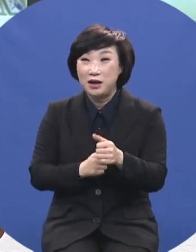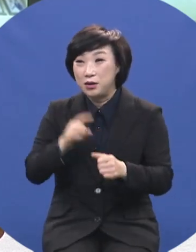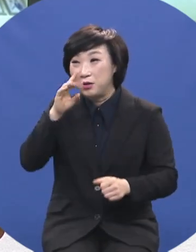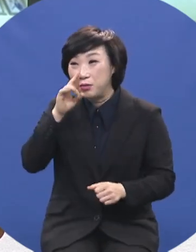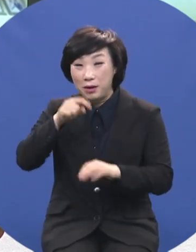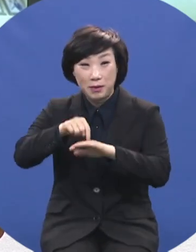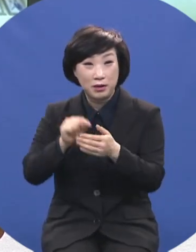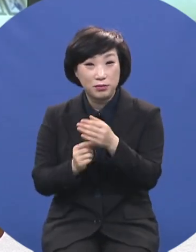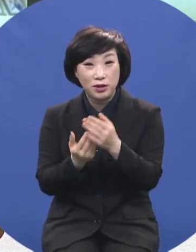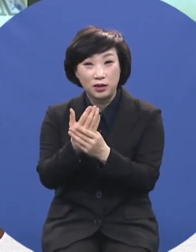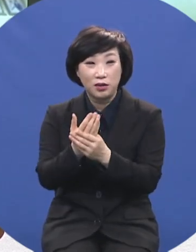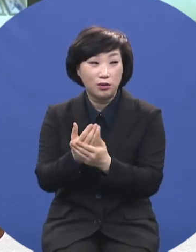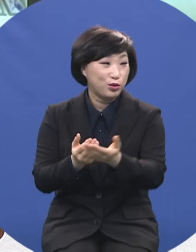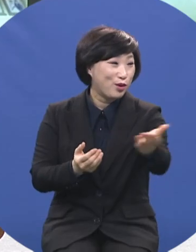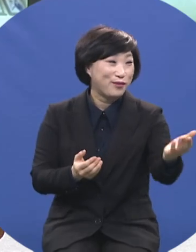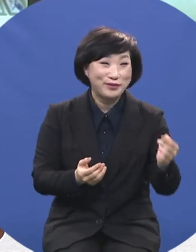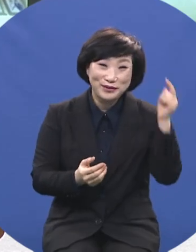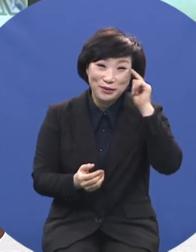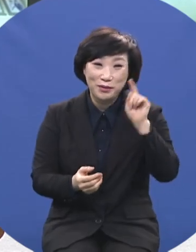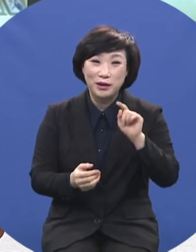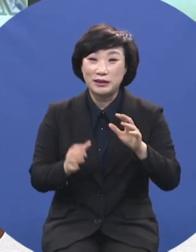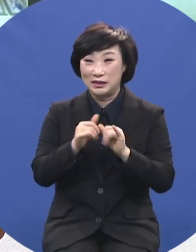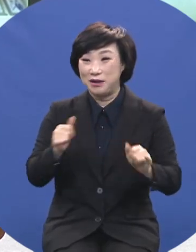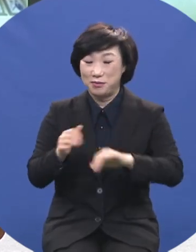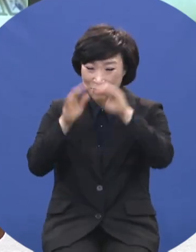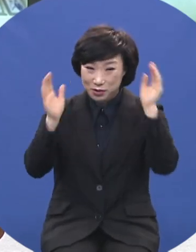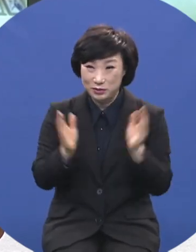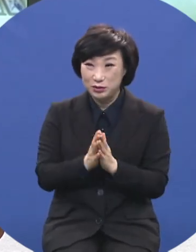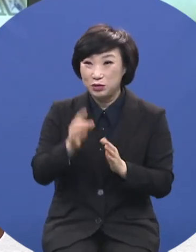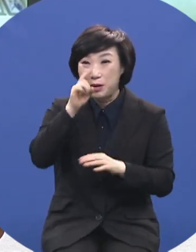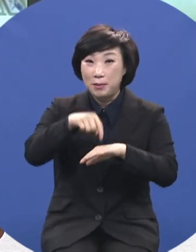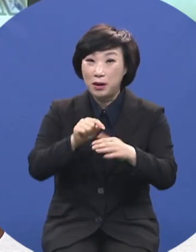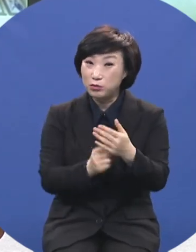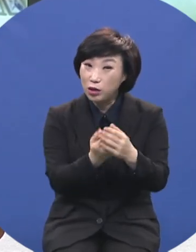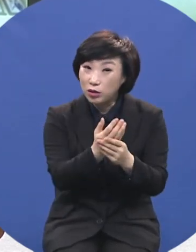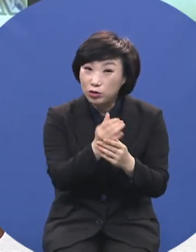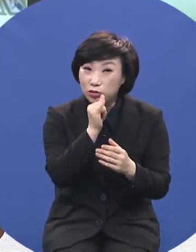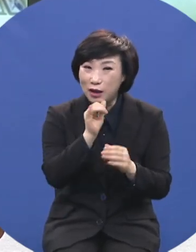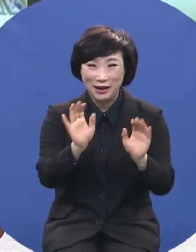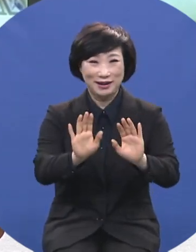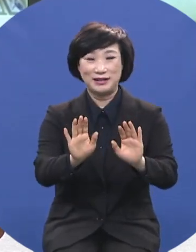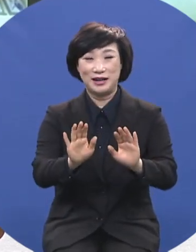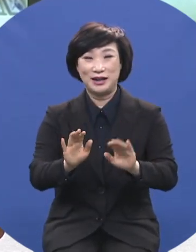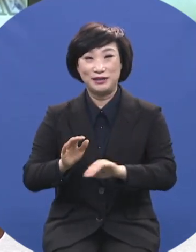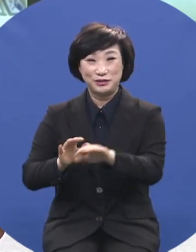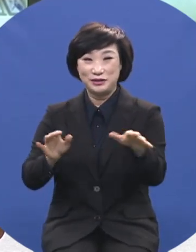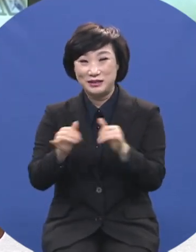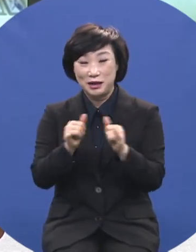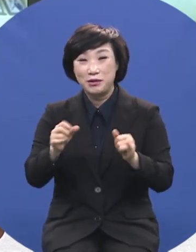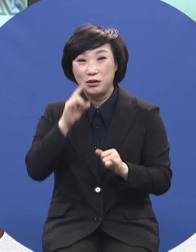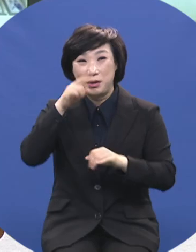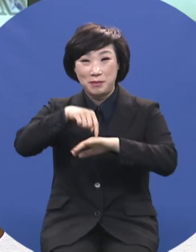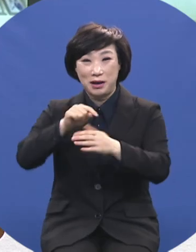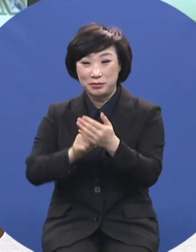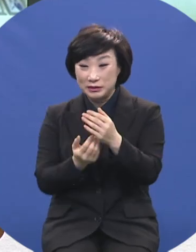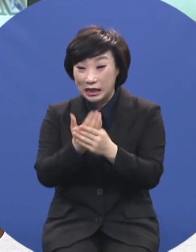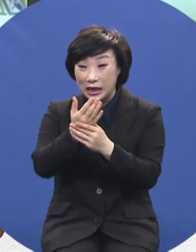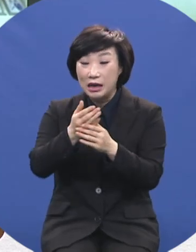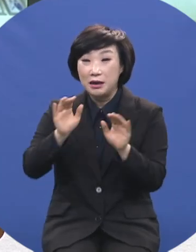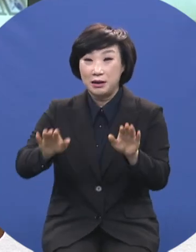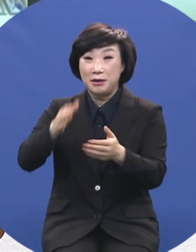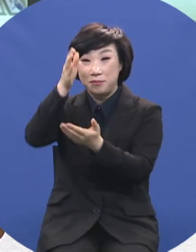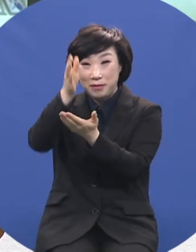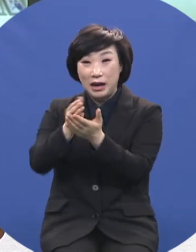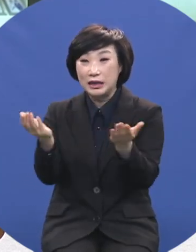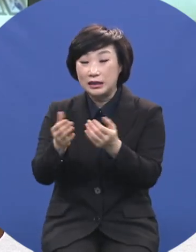볼 때 사람은 다 호기심이 있어. 아니야. 그렇게 호기심을 만들어서 하지 말라는 일을 하게 만드는